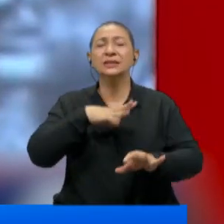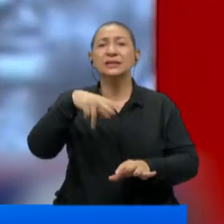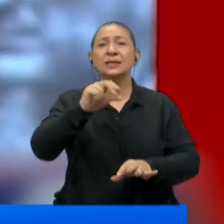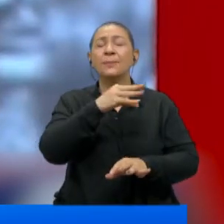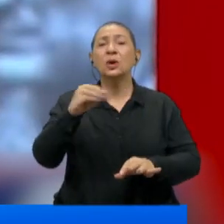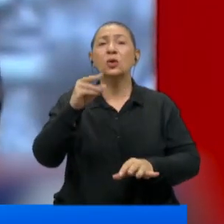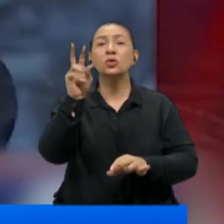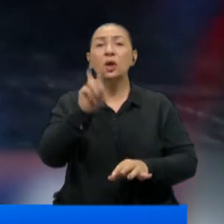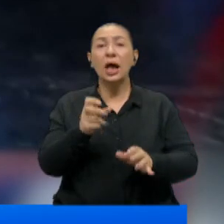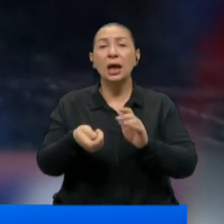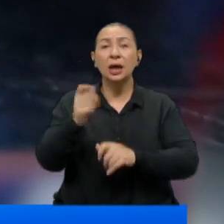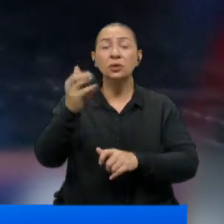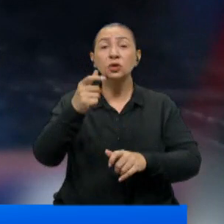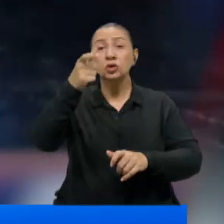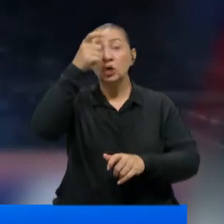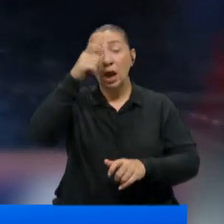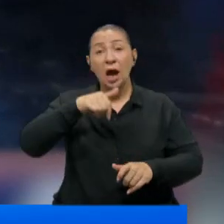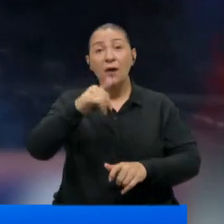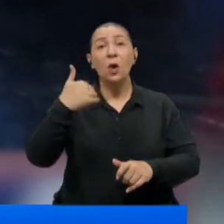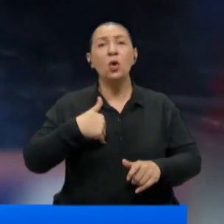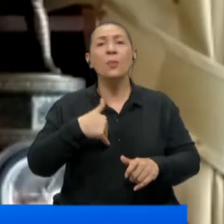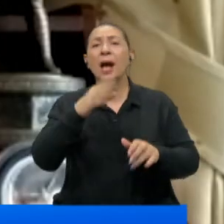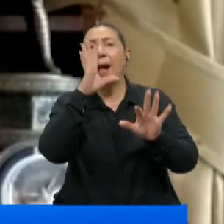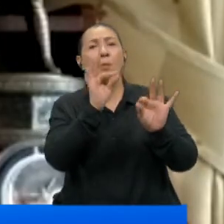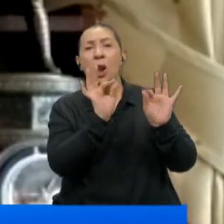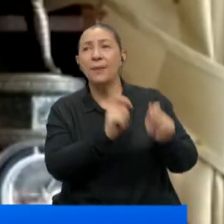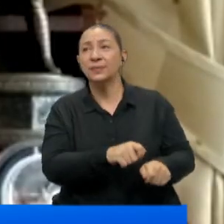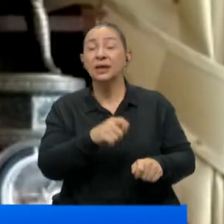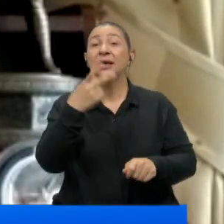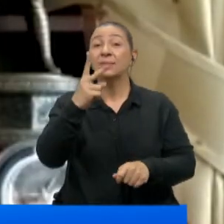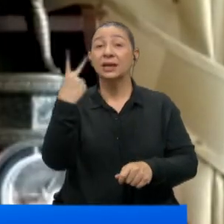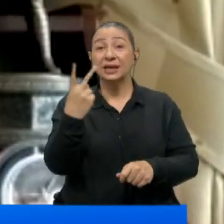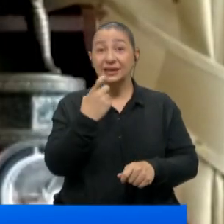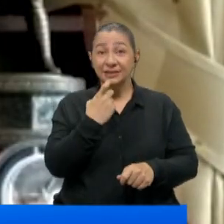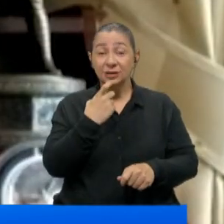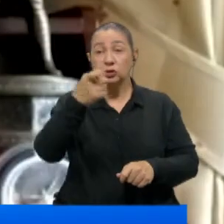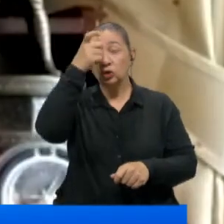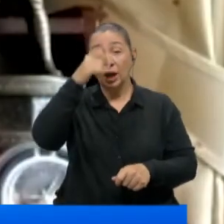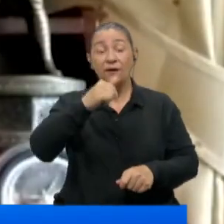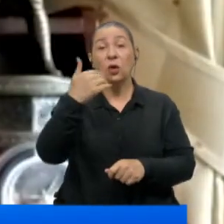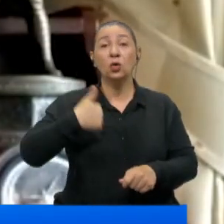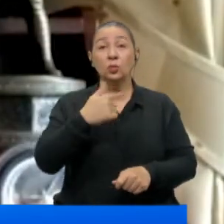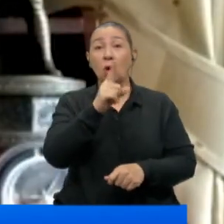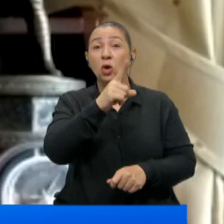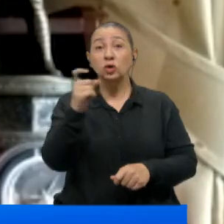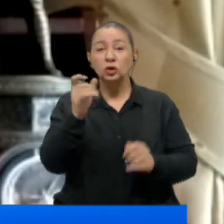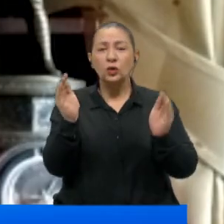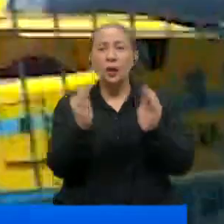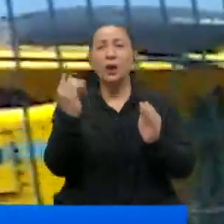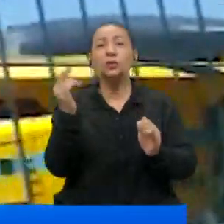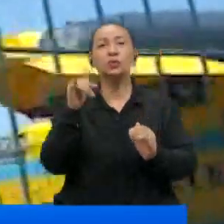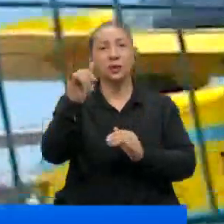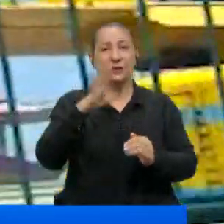dolar kredi almışlar. Türk Hava Kurumu'nu bu duruma kim getirdi? 2002 yılında Türk Hava Kurumu'nun 19 tane küçük uçağım